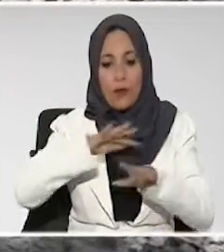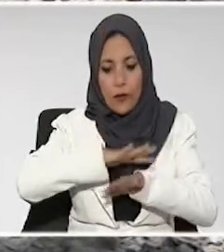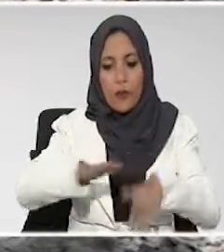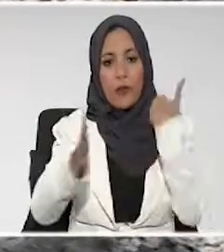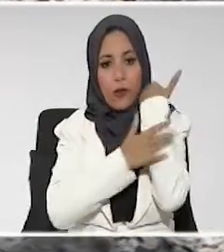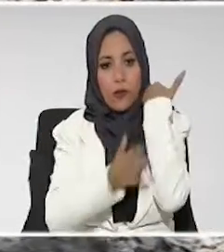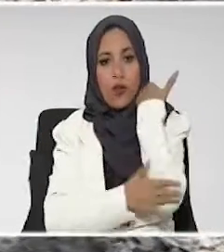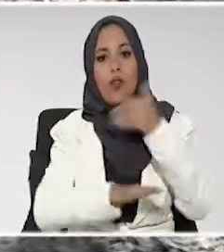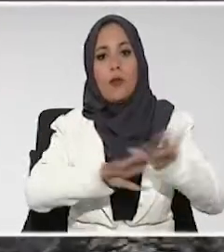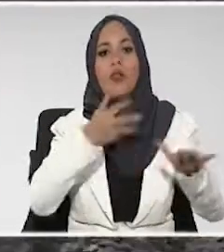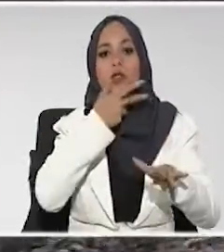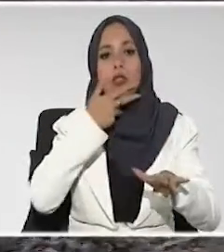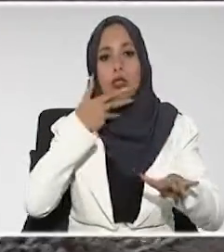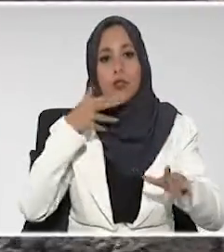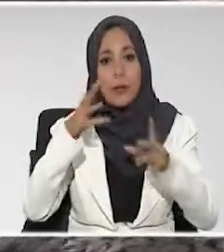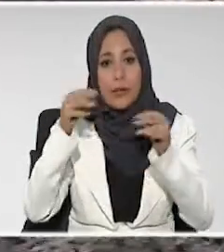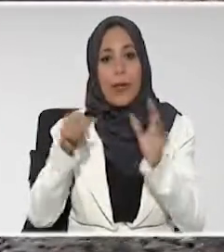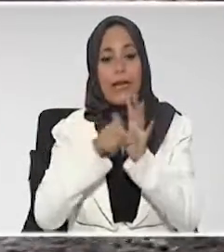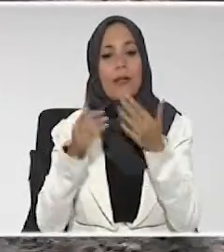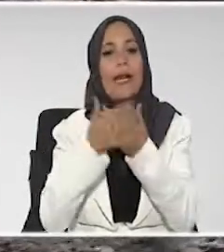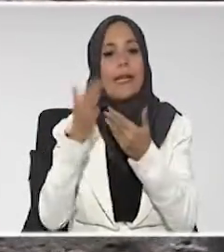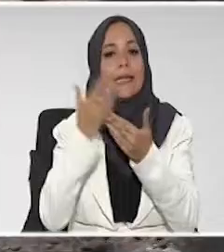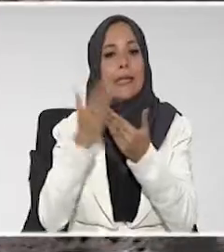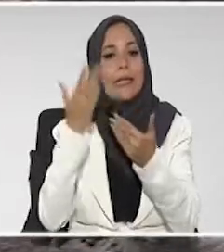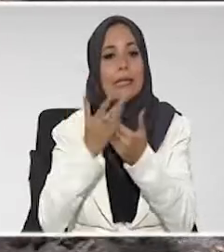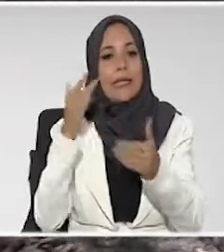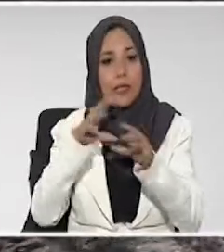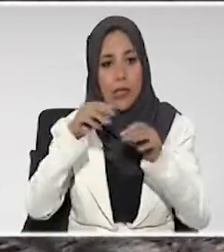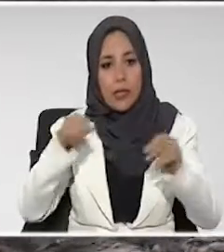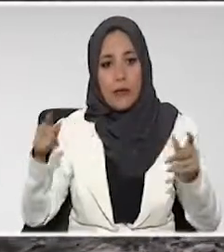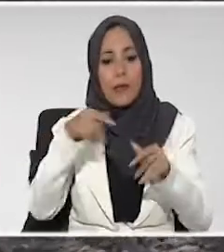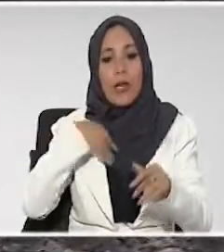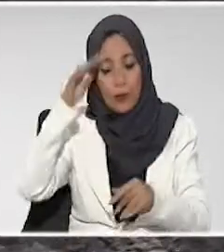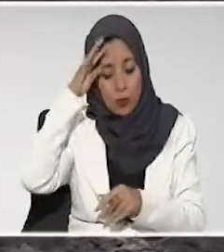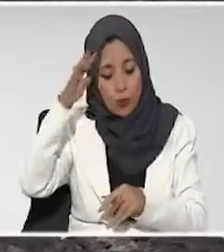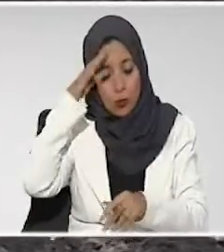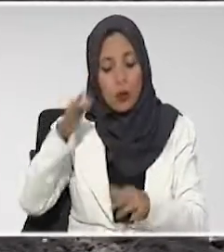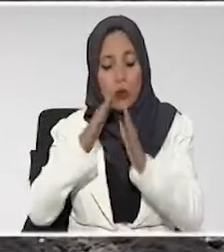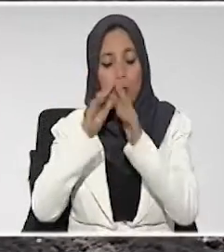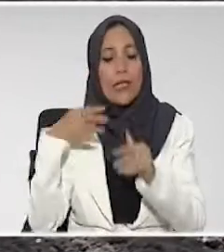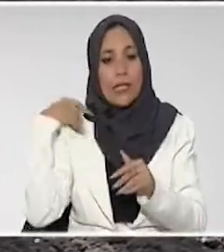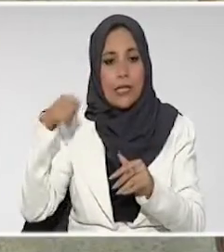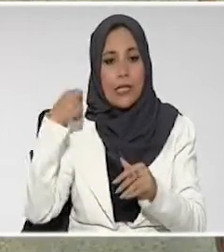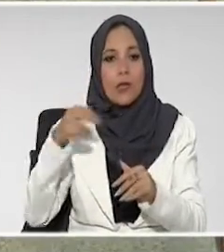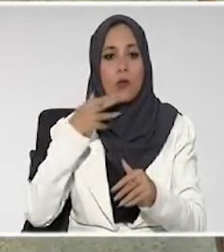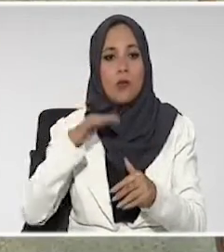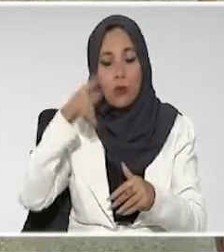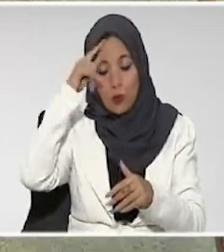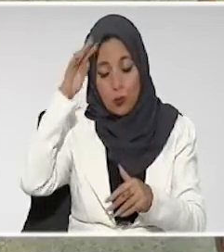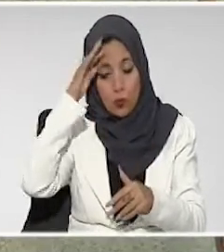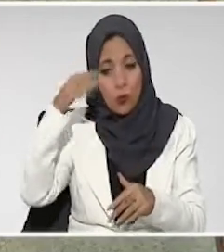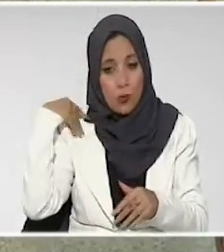متسفل وبقت في حاجات كتيرة جديدة، يعني كل يوم بقى في جديد. يعني احنا نشكر الدولة ونشكر الرئيس، بركة في الرئيس